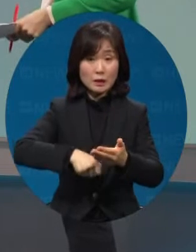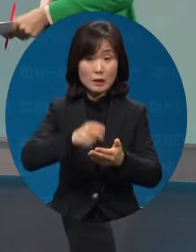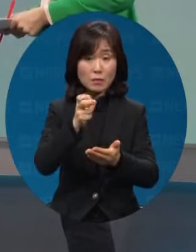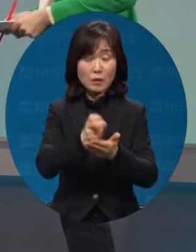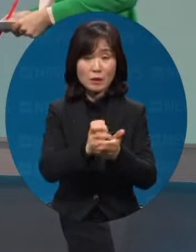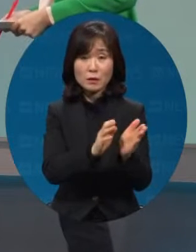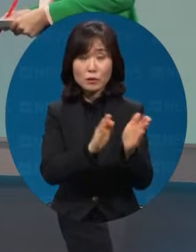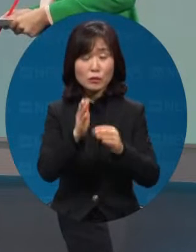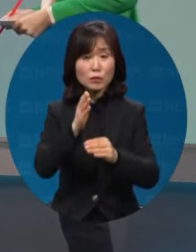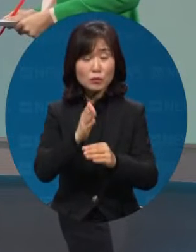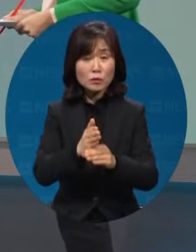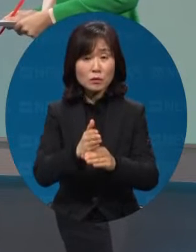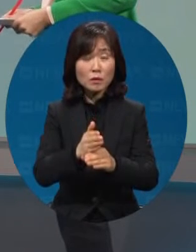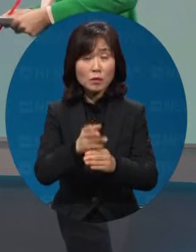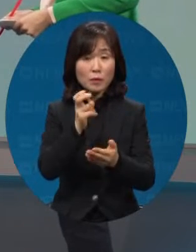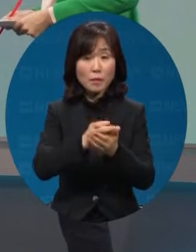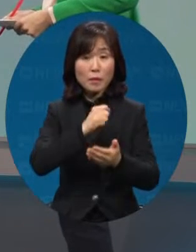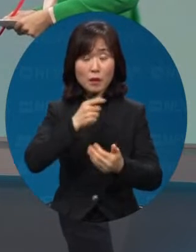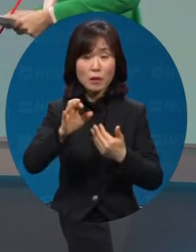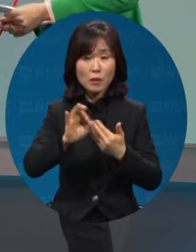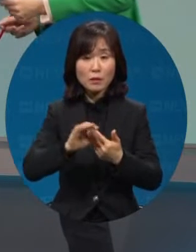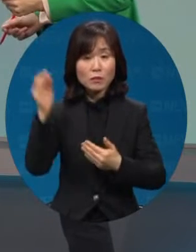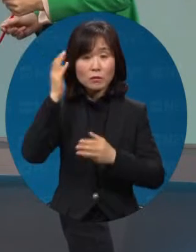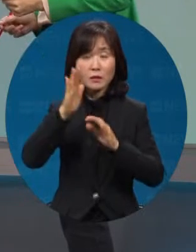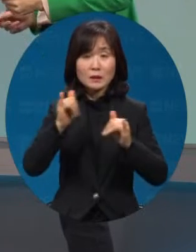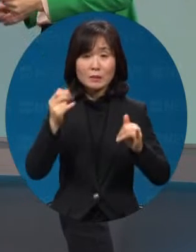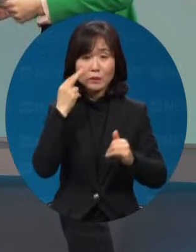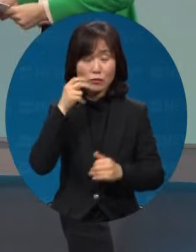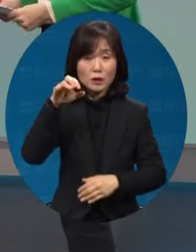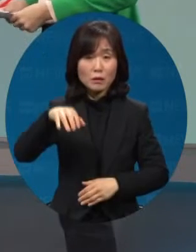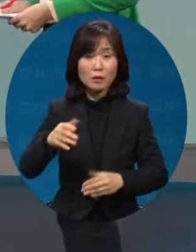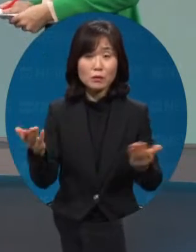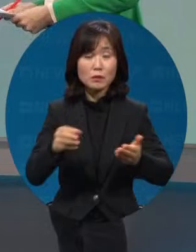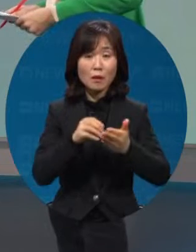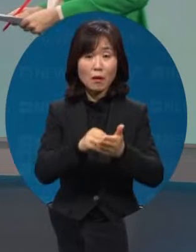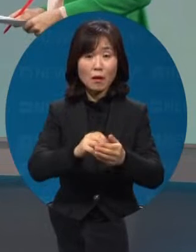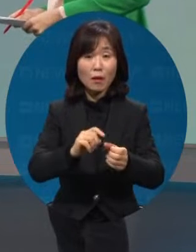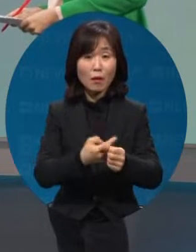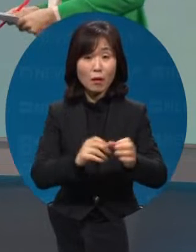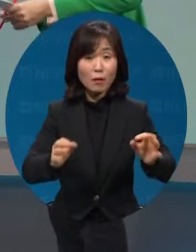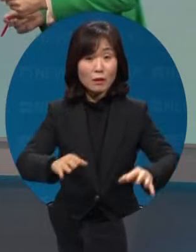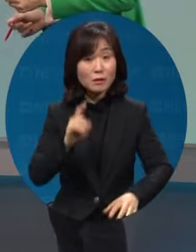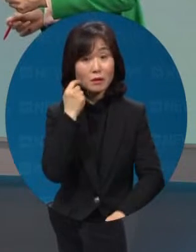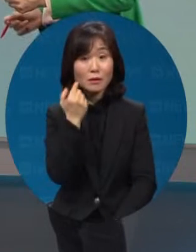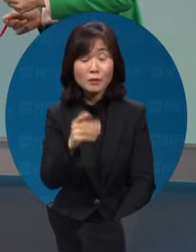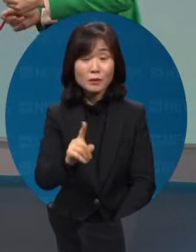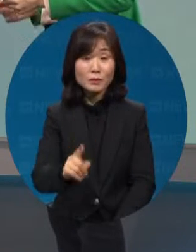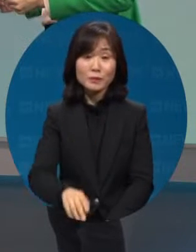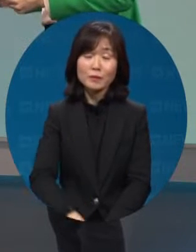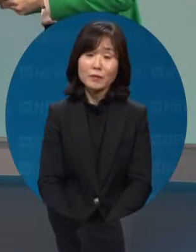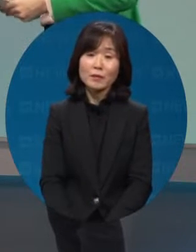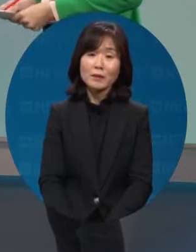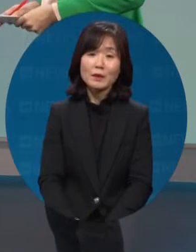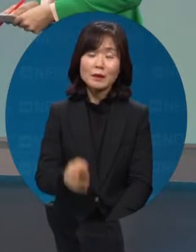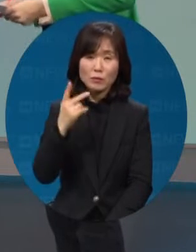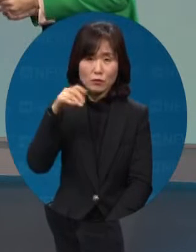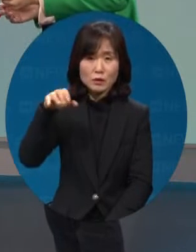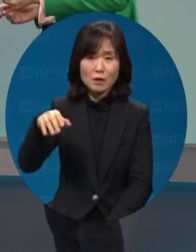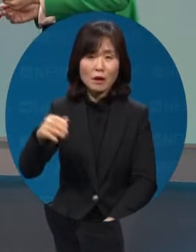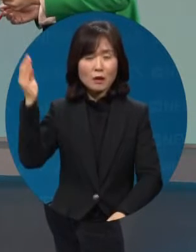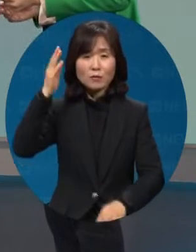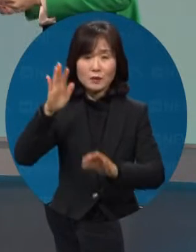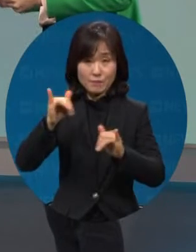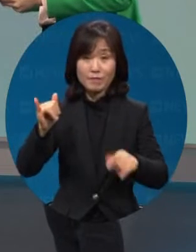있다. 이러면은 이 법안이 통과되면 한국인들이 미국에서 취업하기가 더 쉬워지는 그런 법입니까? 그렇습니다. 미국에서